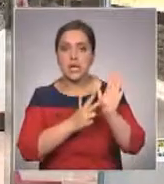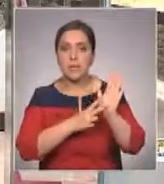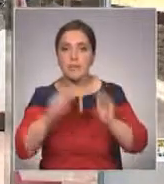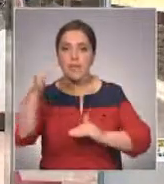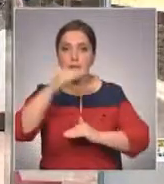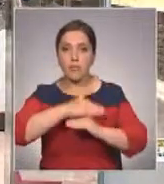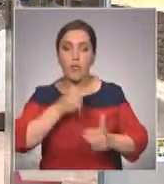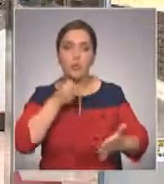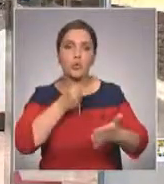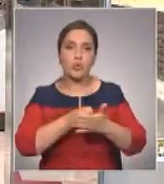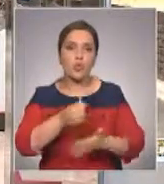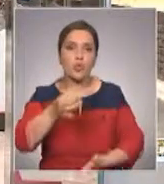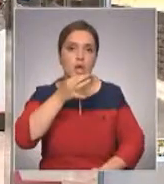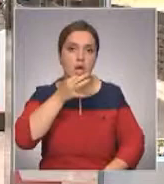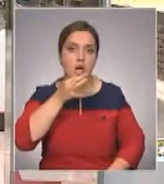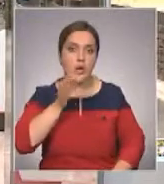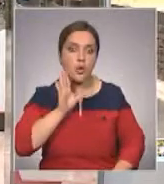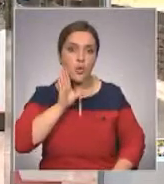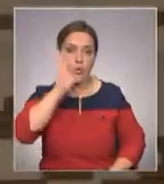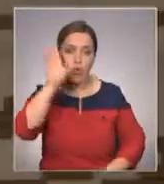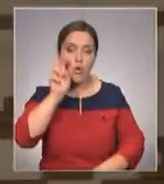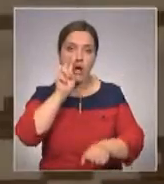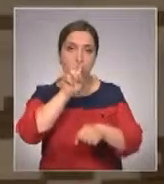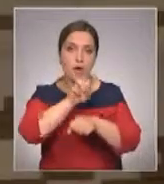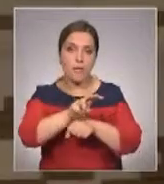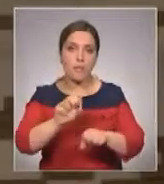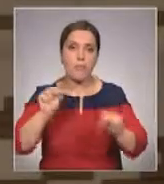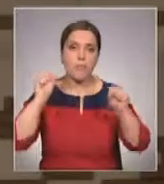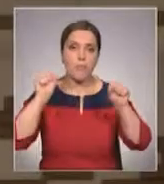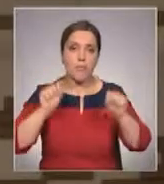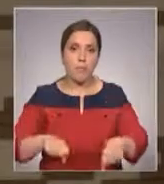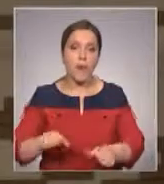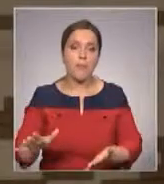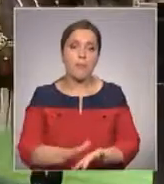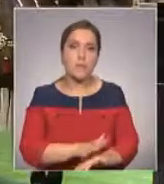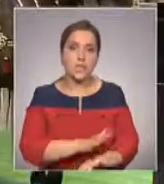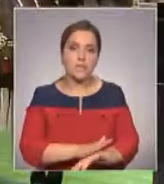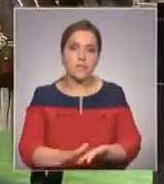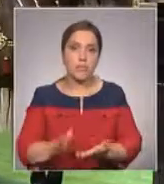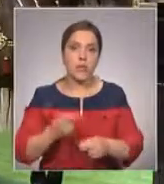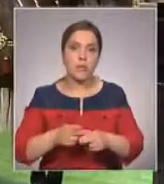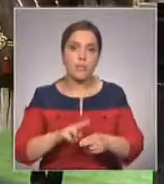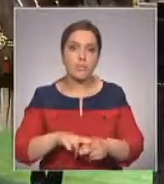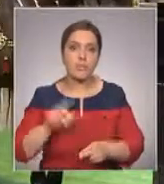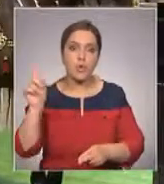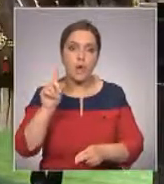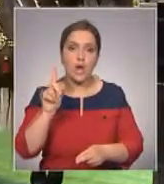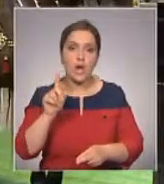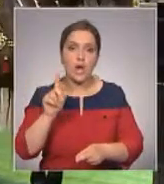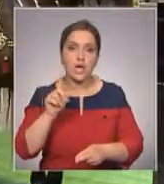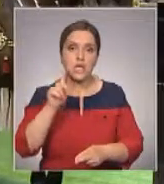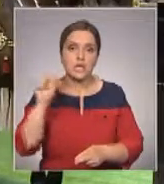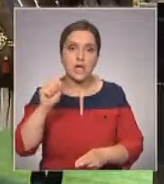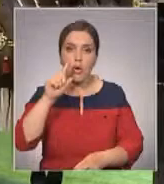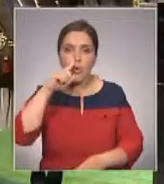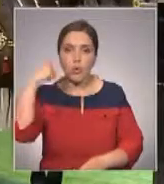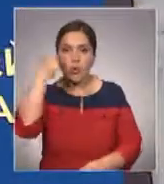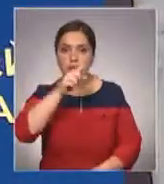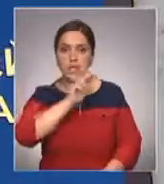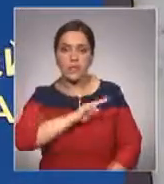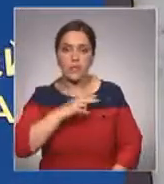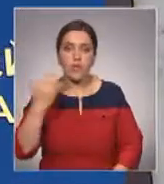и до раннего утра посещения и все экскурсии здесь будут абсолютно бесплатными. Отмечу, что меньше чем за